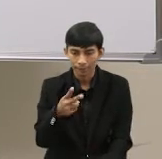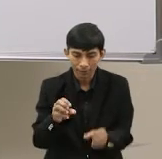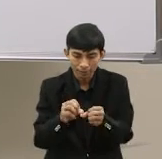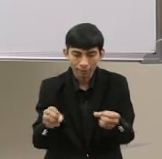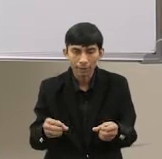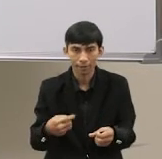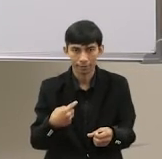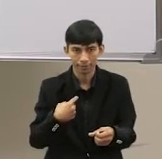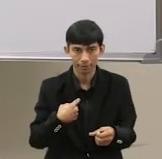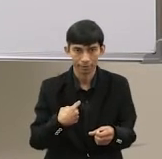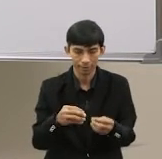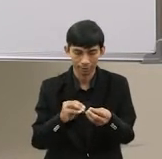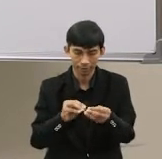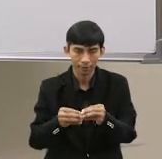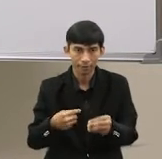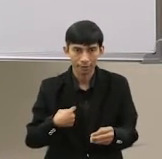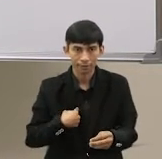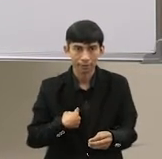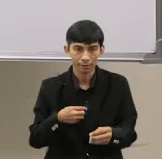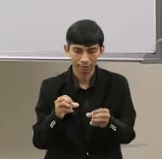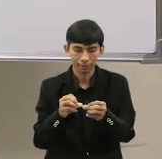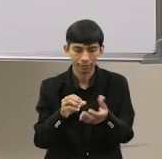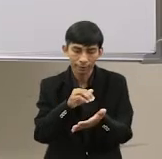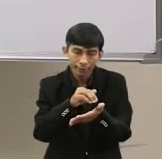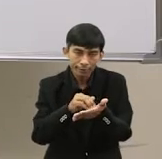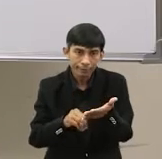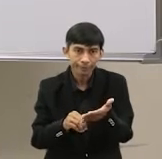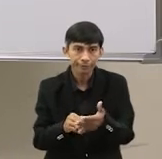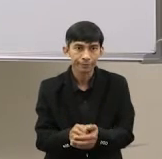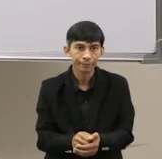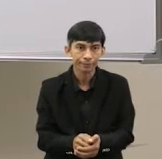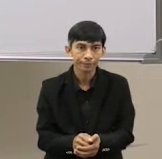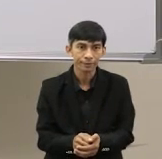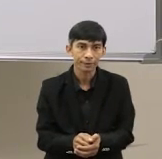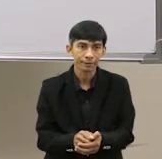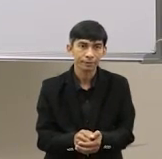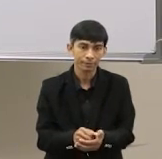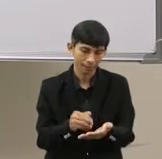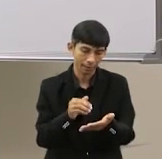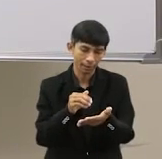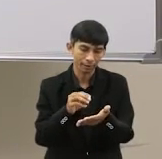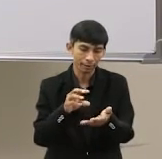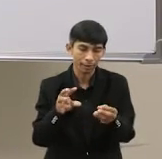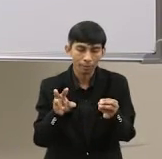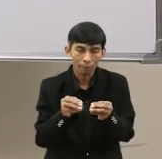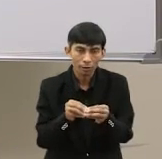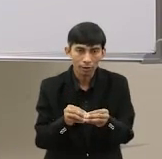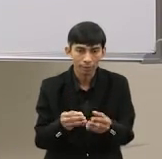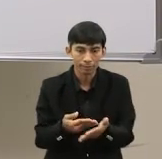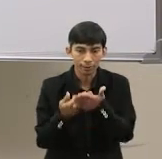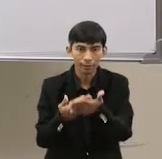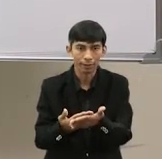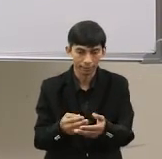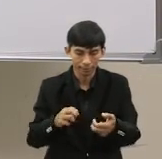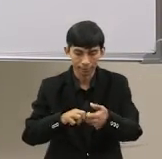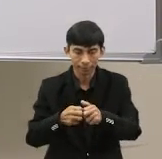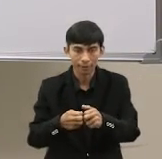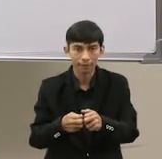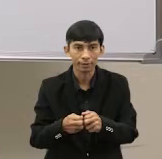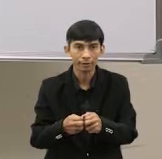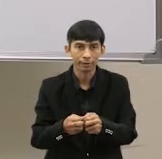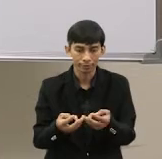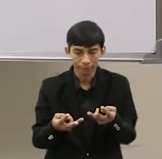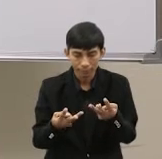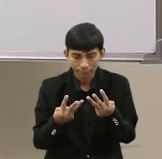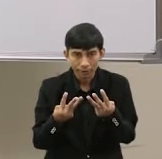thi đỏ bởi đó bằng cá tới tám đỏ tay bật hạn đặt bầu máu con thử bằng cá chấm nó tới tám